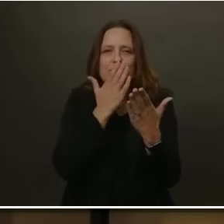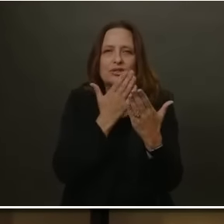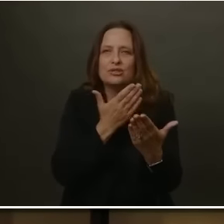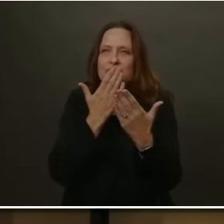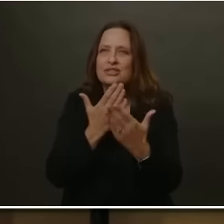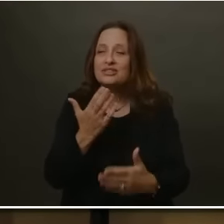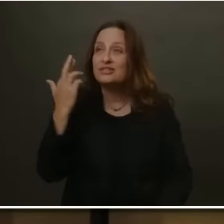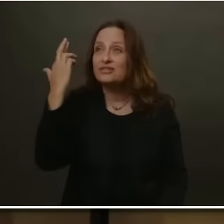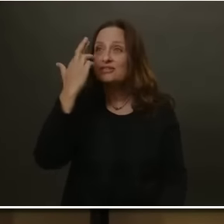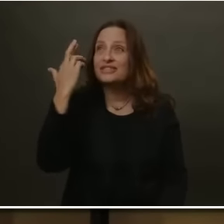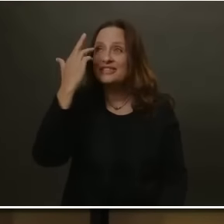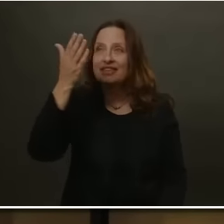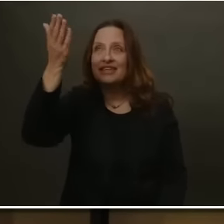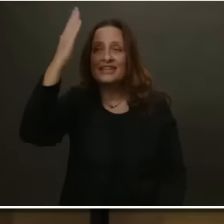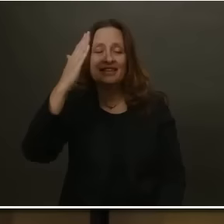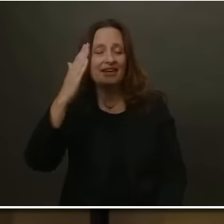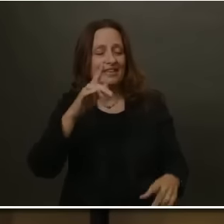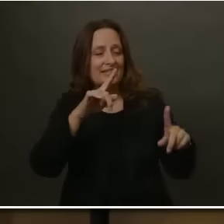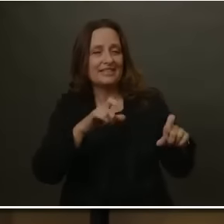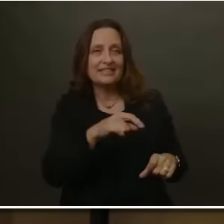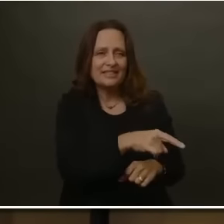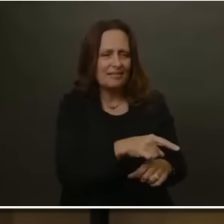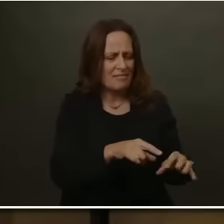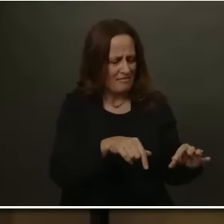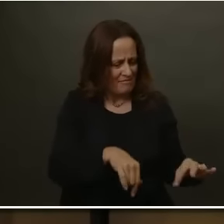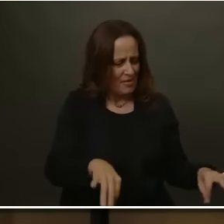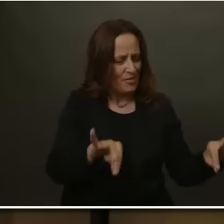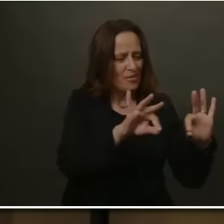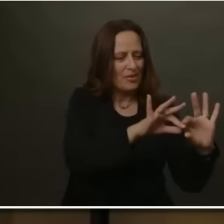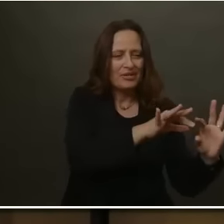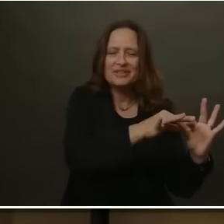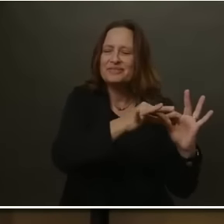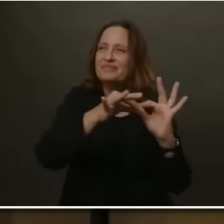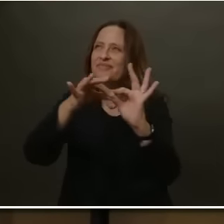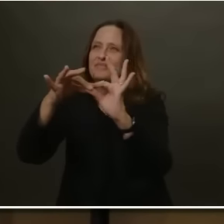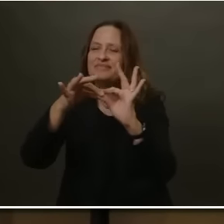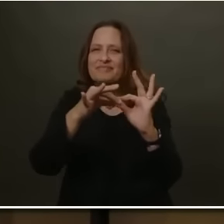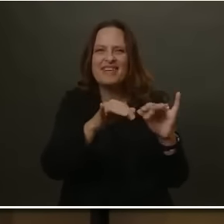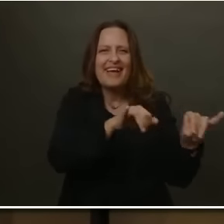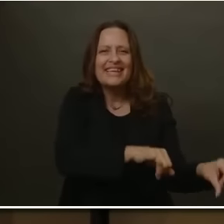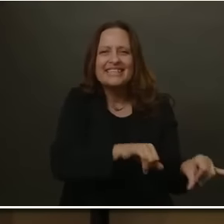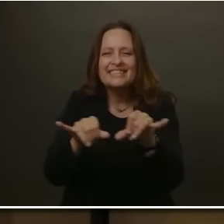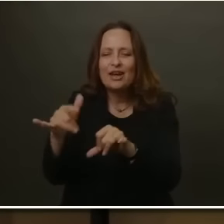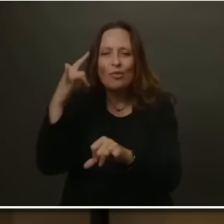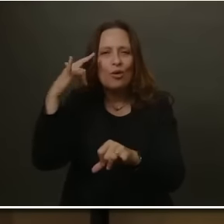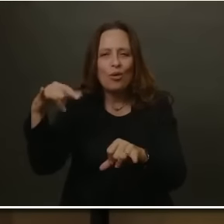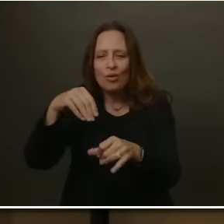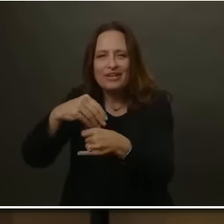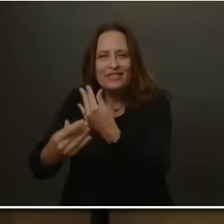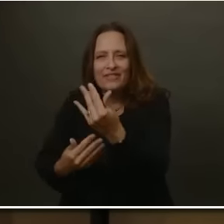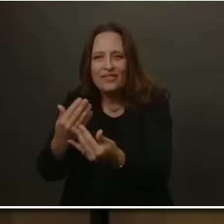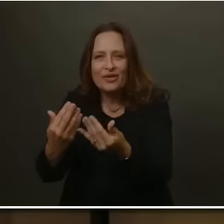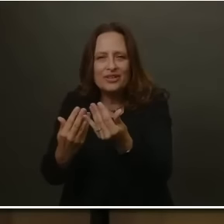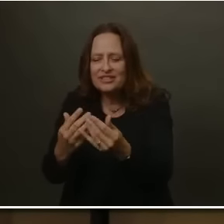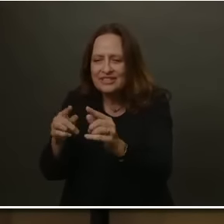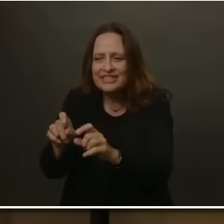berantzai undui, nui ue naipa uri yengaku, uri mapunu